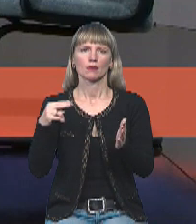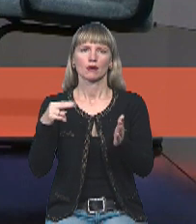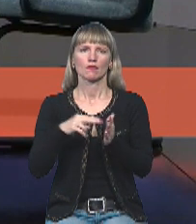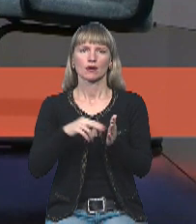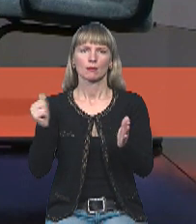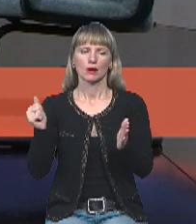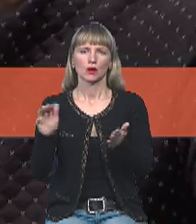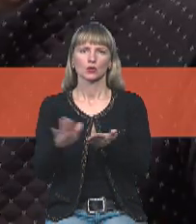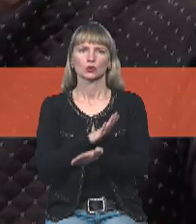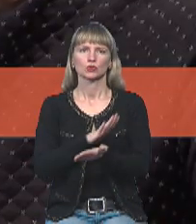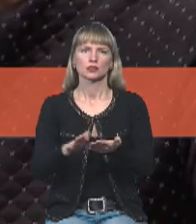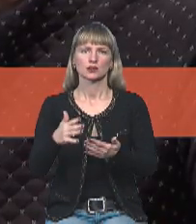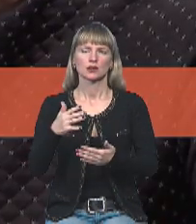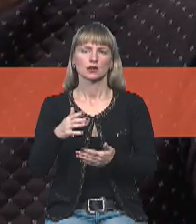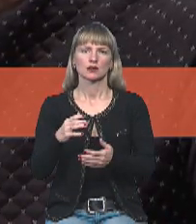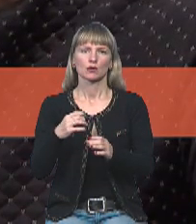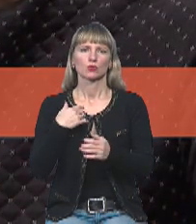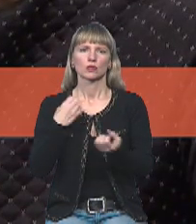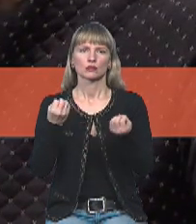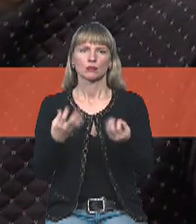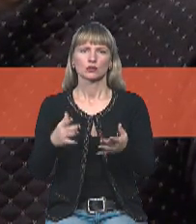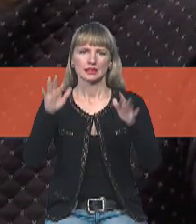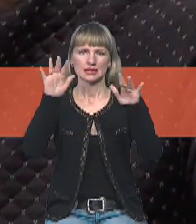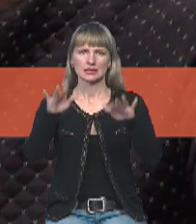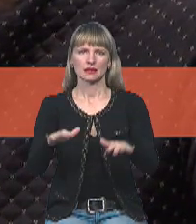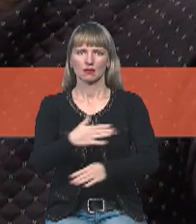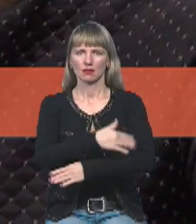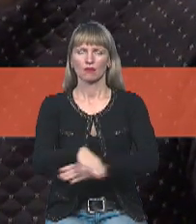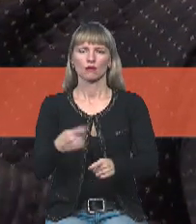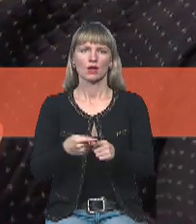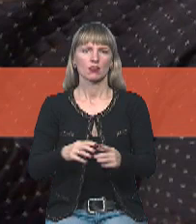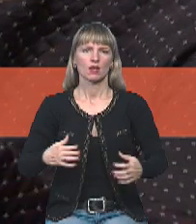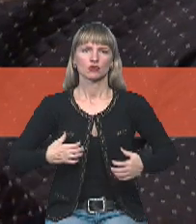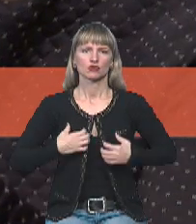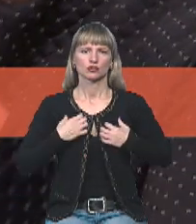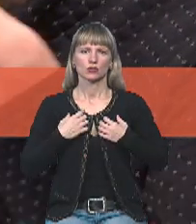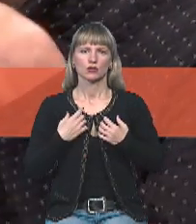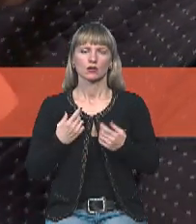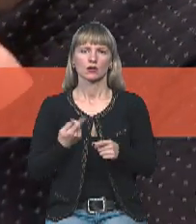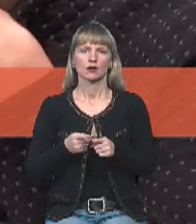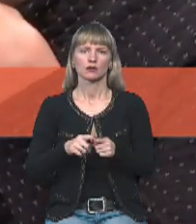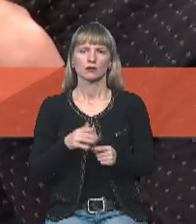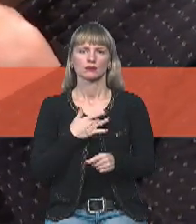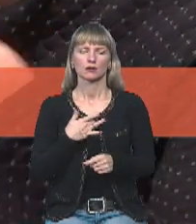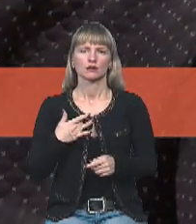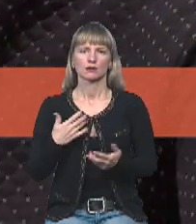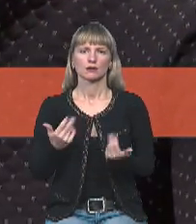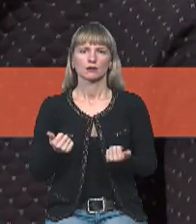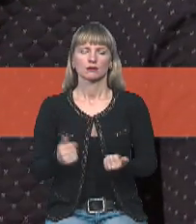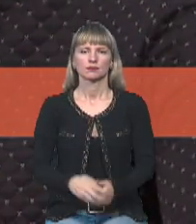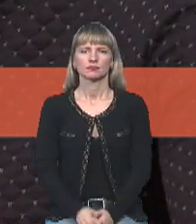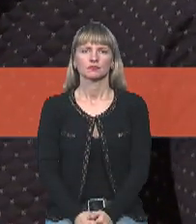вимикають очисні споруди, і у нас просто йде сніг. Тобто це жах. Цього білого каліна. Ну, так, так.